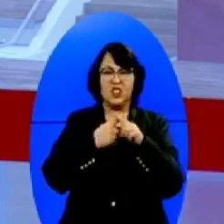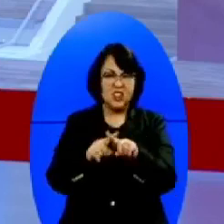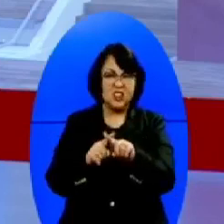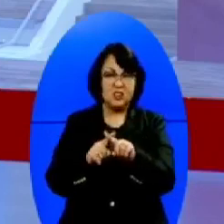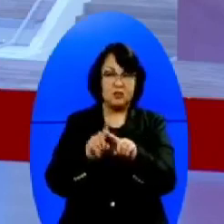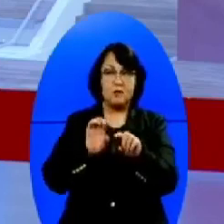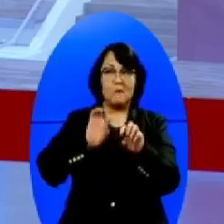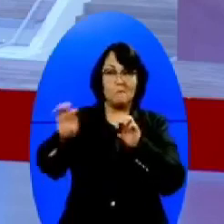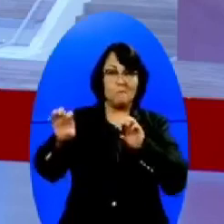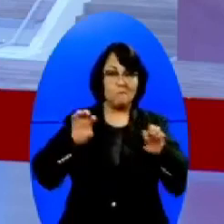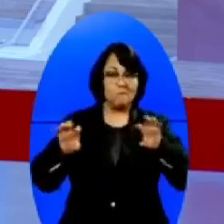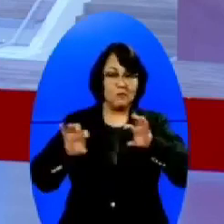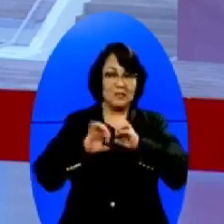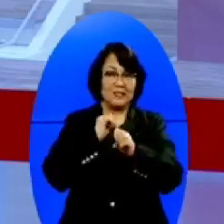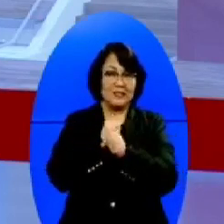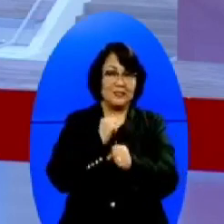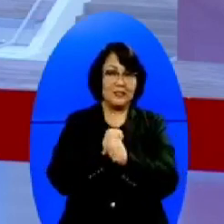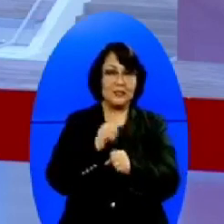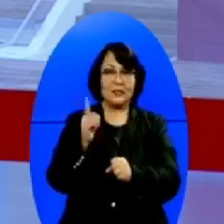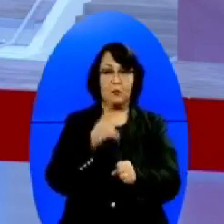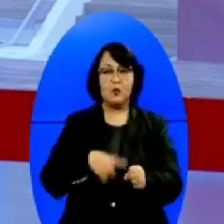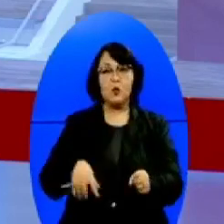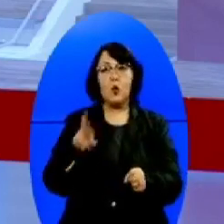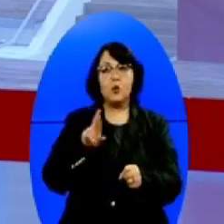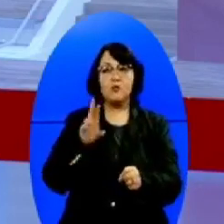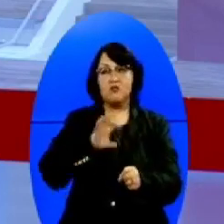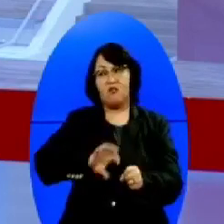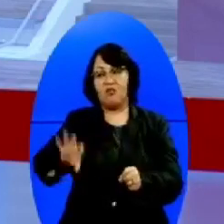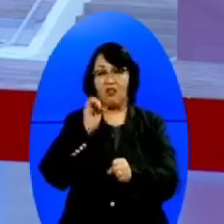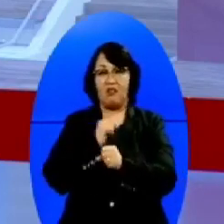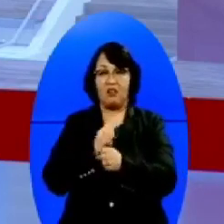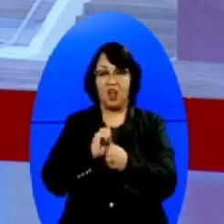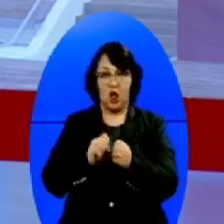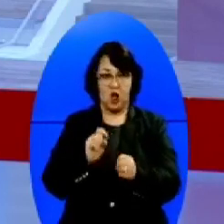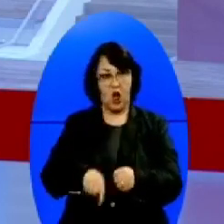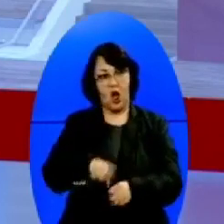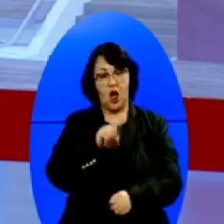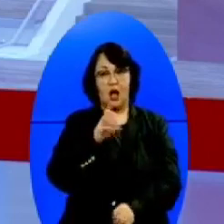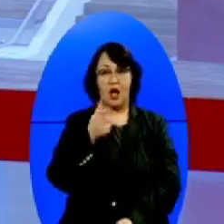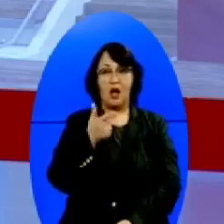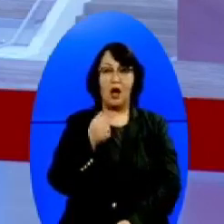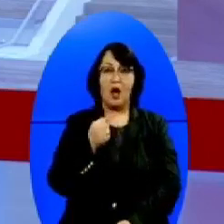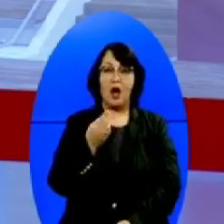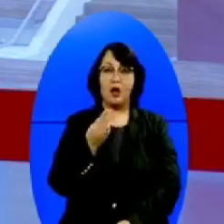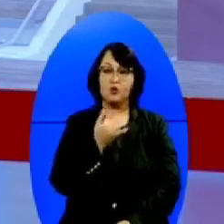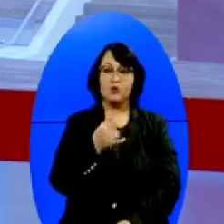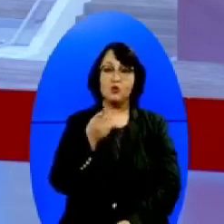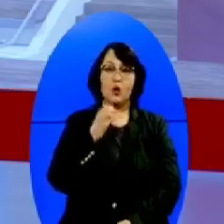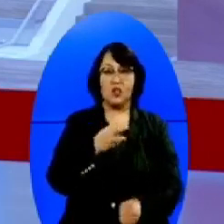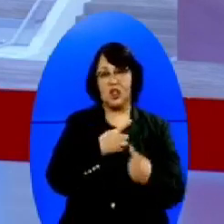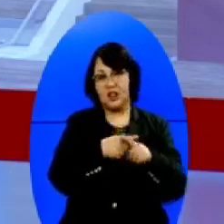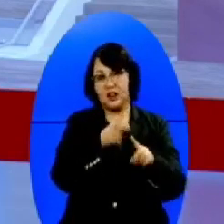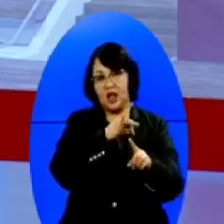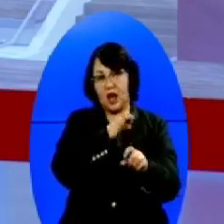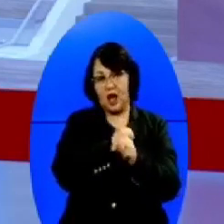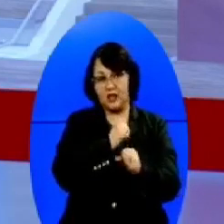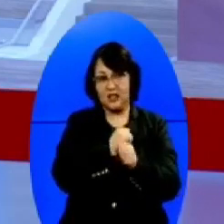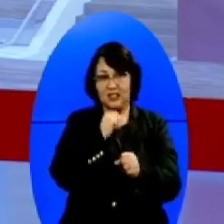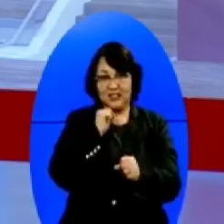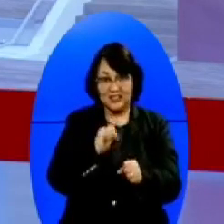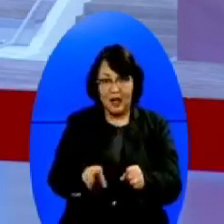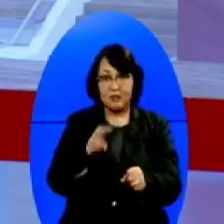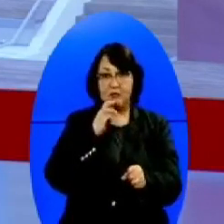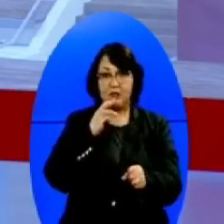Тэгэхээр өглөө замын өдөд ажиллаж байгаа мэдээлэл ирсэн бол энэ цаг мөчид гашуун суходод ажиллаж байгаа мэдээ ирж байна. Манай сурвалжлага баг дөнгөж сая шуурхай мэдээ